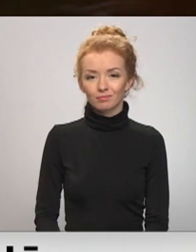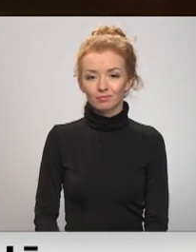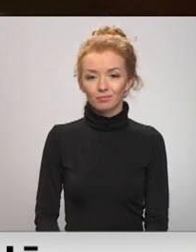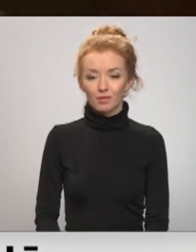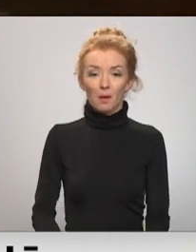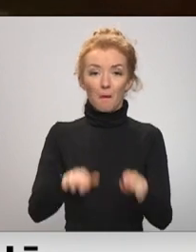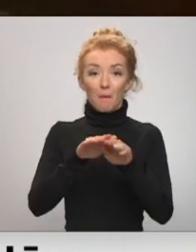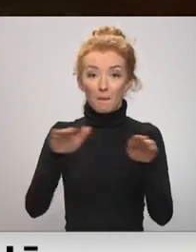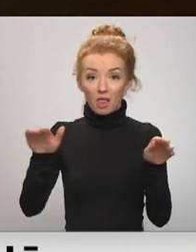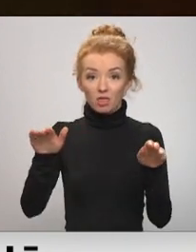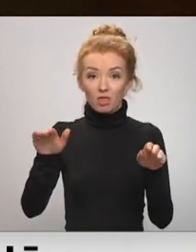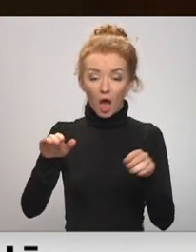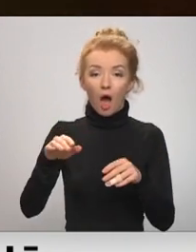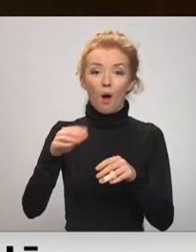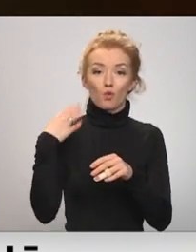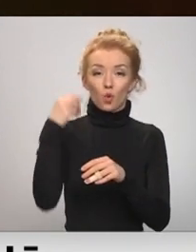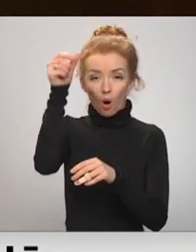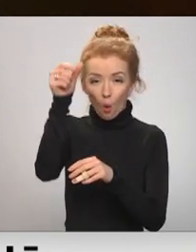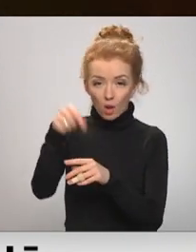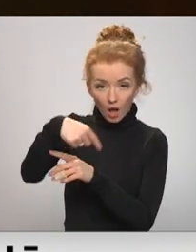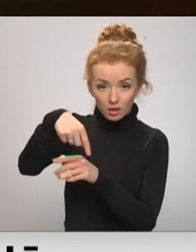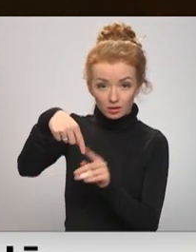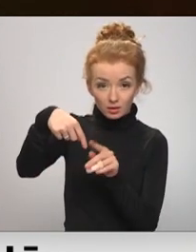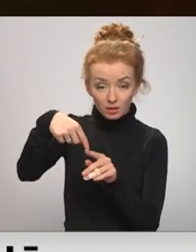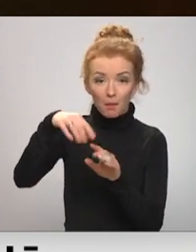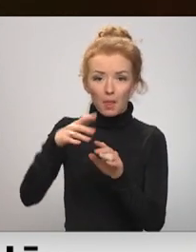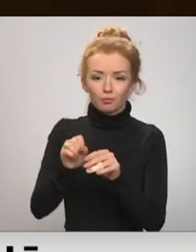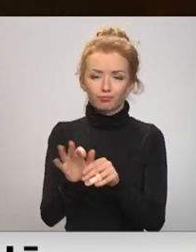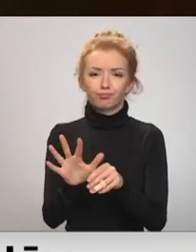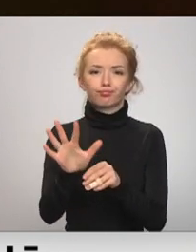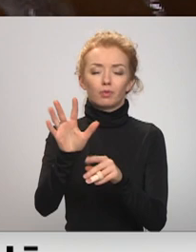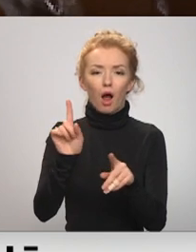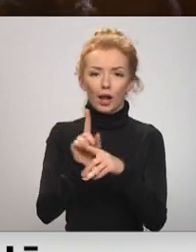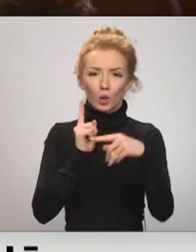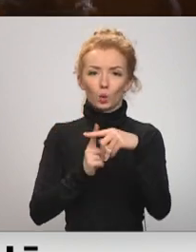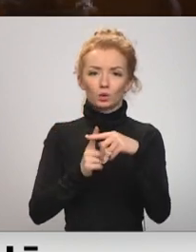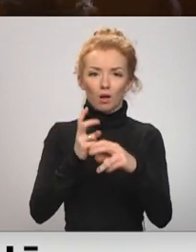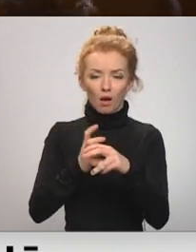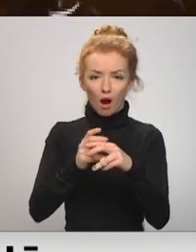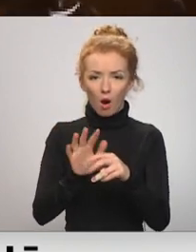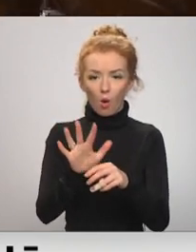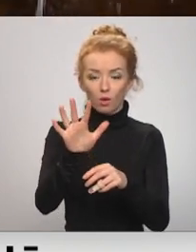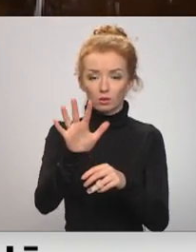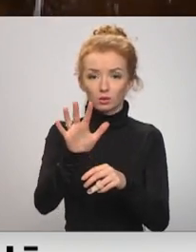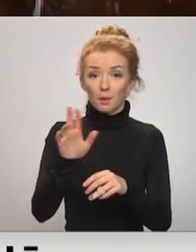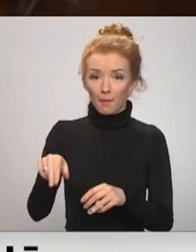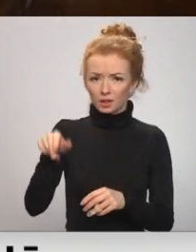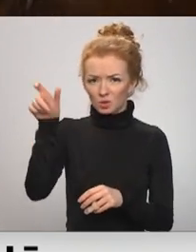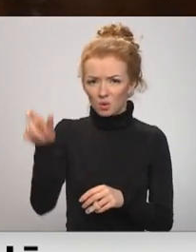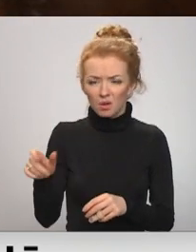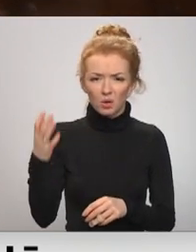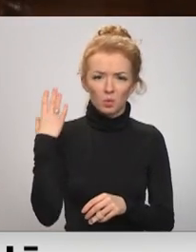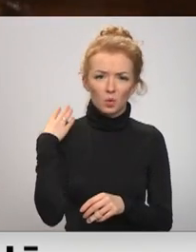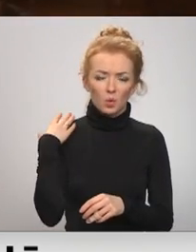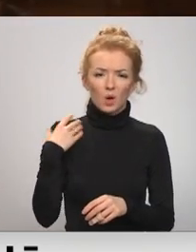Pamatā viņš atrodās astes kaula rajonā, bet viņš iesniedzās arī krusta kaulā. Kundze pusmūžā sūdzējās par